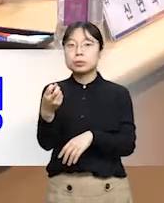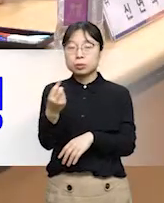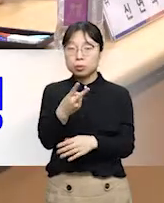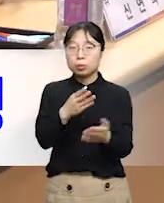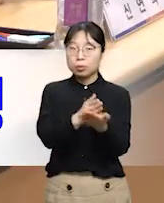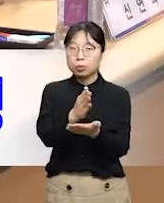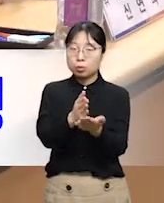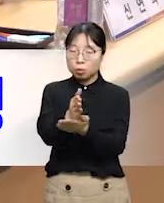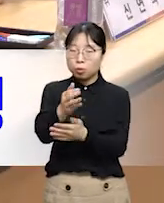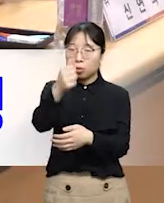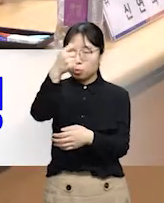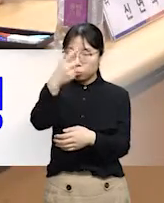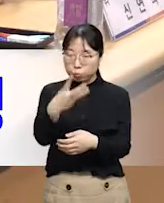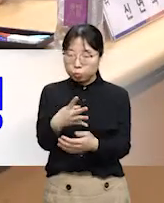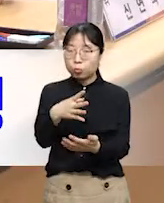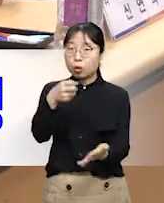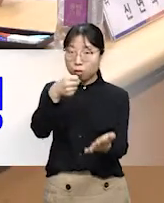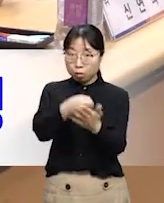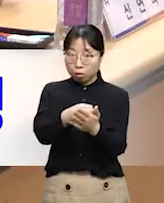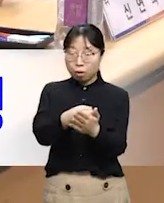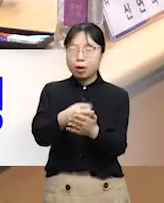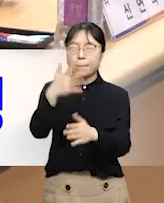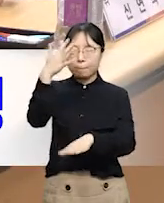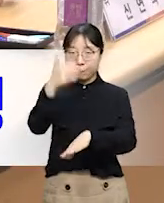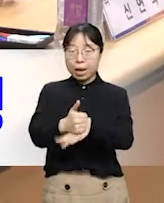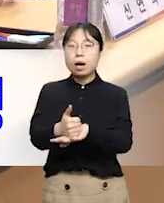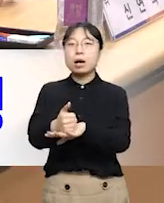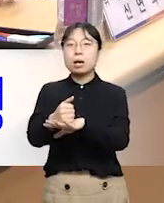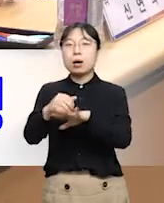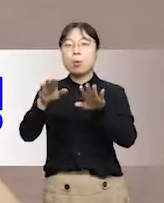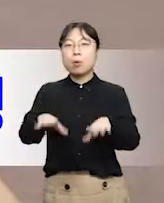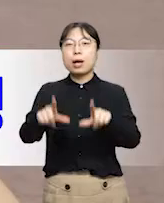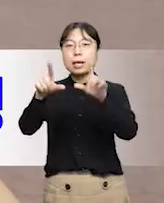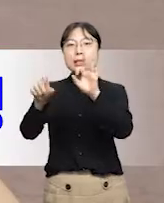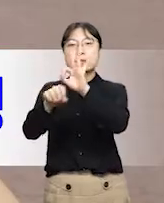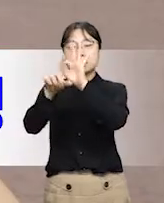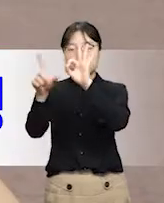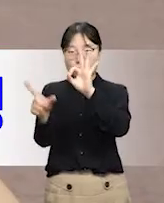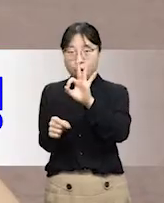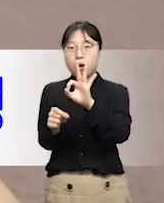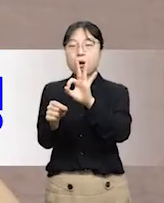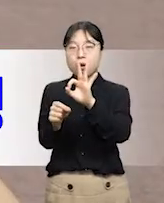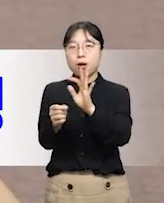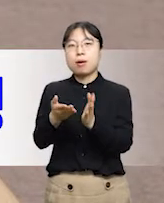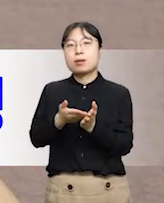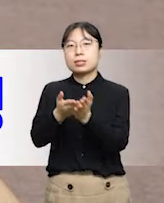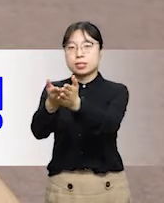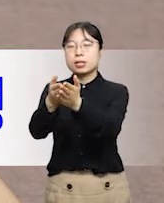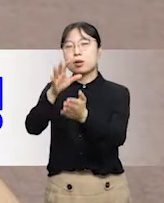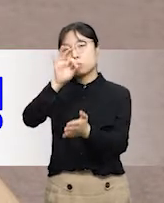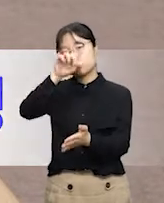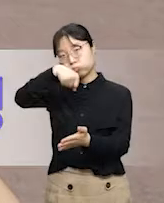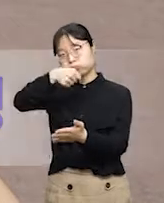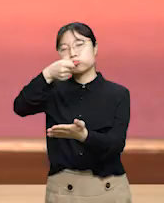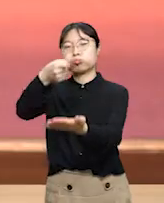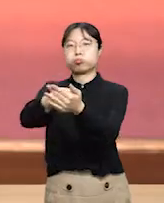사업 순위를 결정하고 오는 10월 주민참여 예산 협의회를 통해 최종 상정 안건을 결정하게